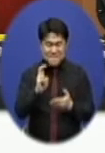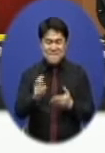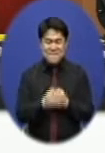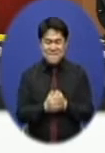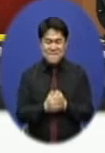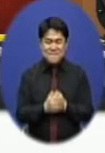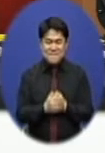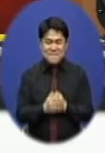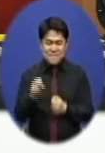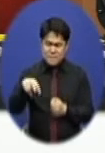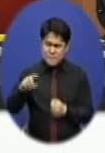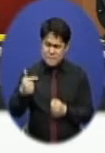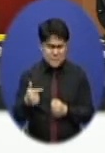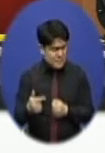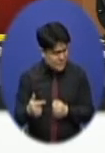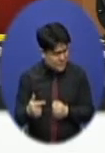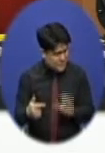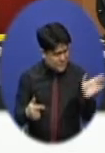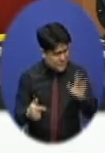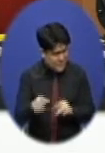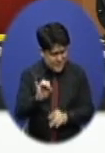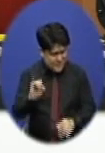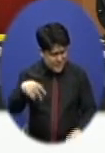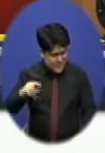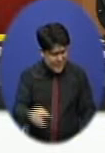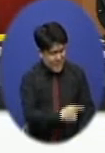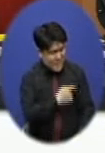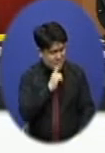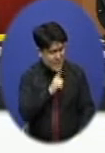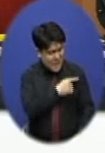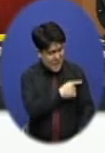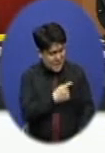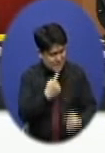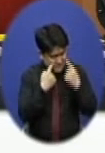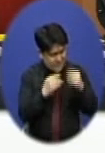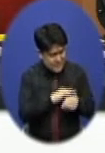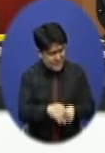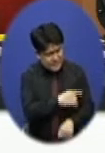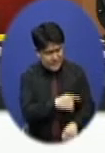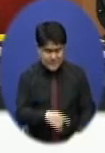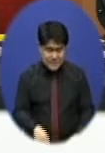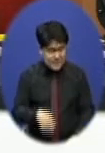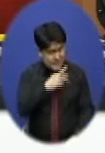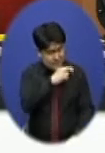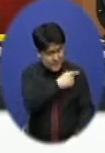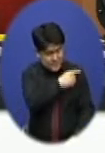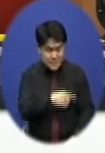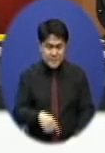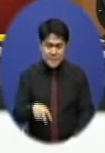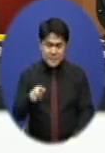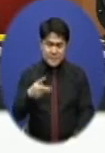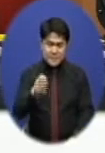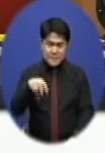네 유산가족 그때 그 이산 예, 이산 유산가족 예. 정신 차려요. 아이고 그게 그 형님 그